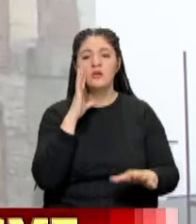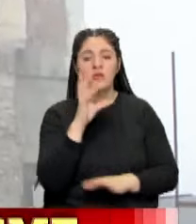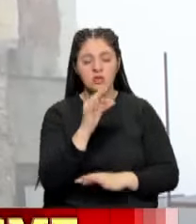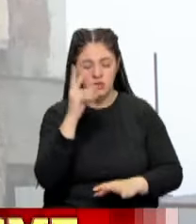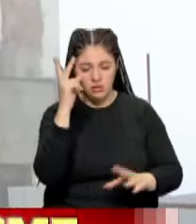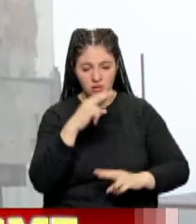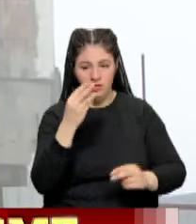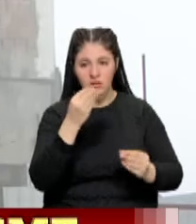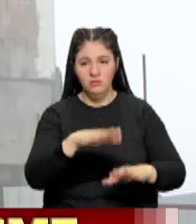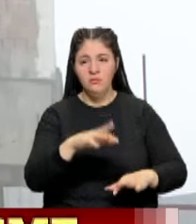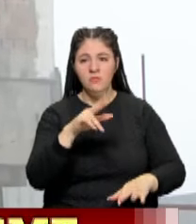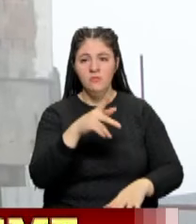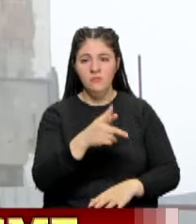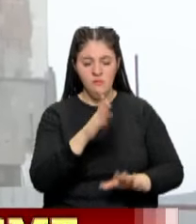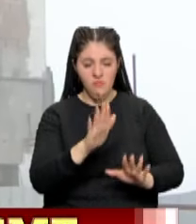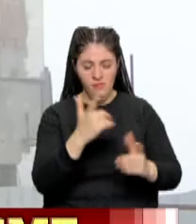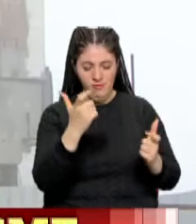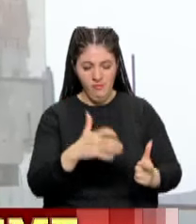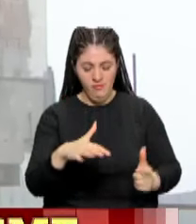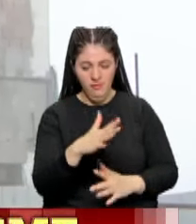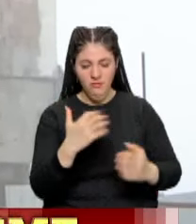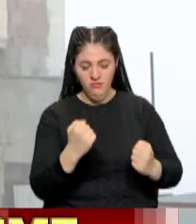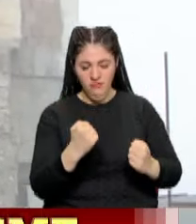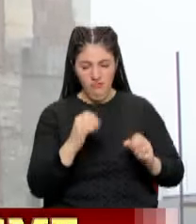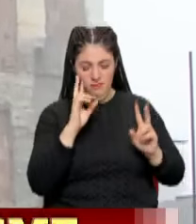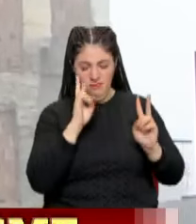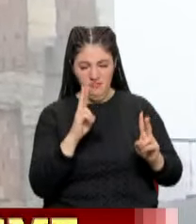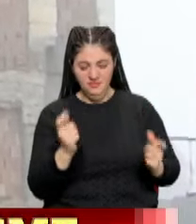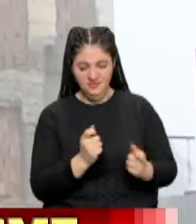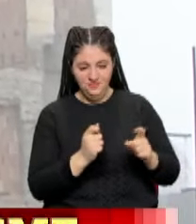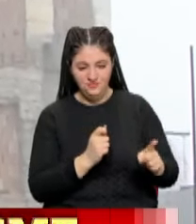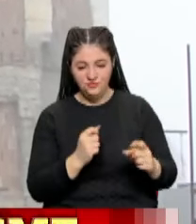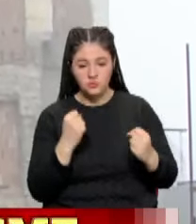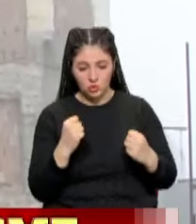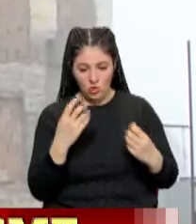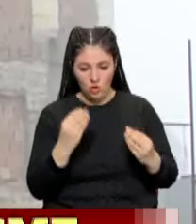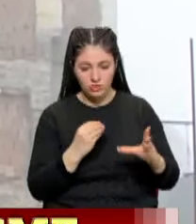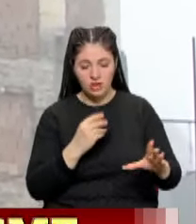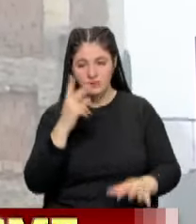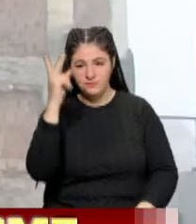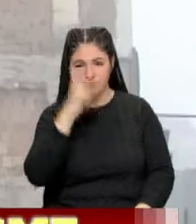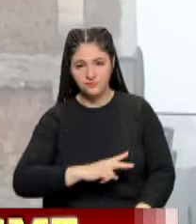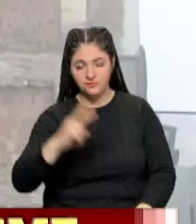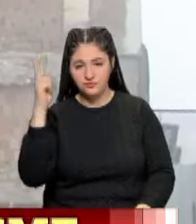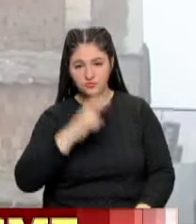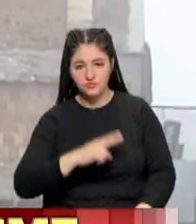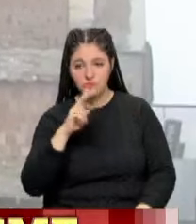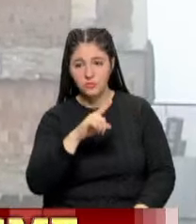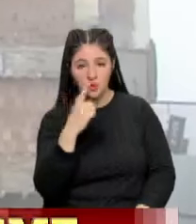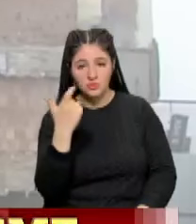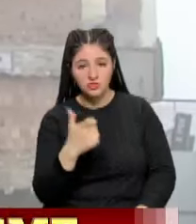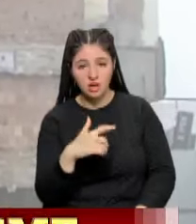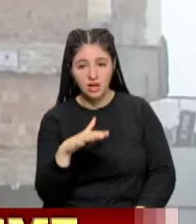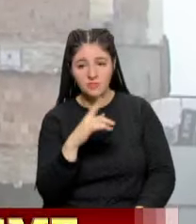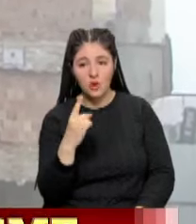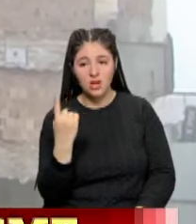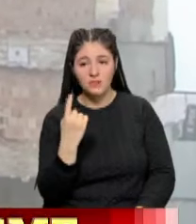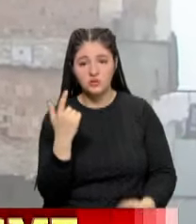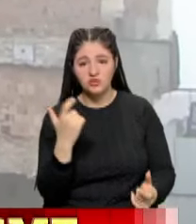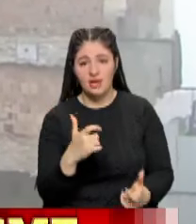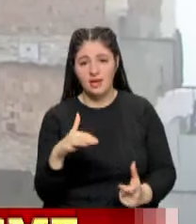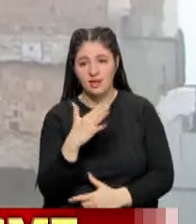dokunsanız ağlayacak çocuk gibi duran bir şehir. Güçlü durmaya çalışıyor. Güçlü dururken de gözyaşlarını tutamıyor. Böyle bir şehir, böyle